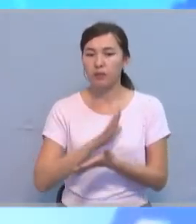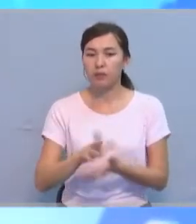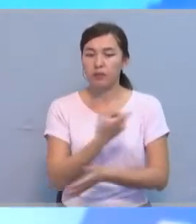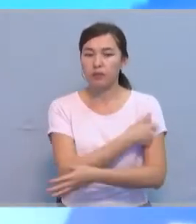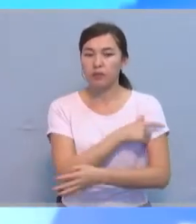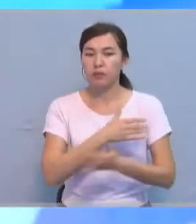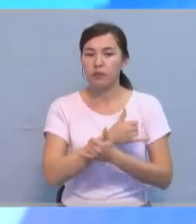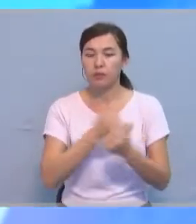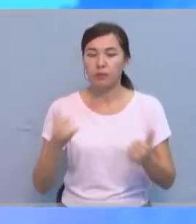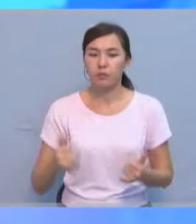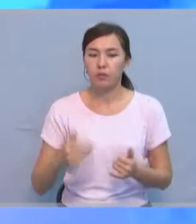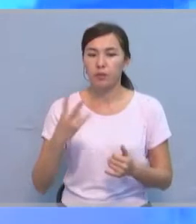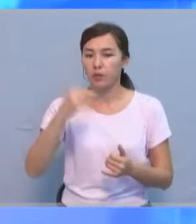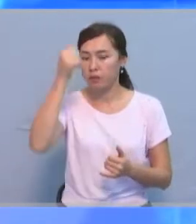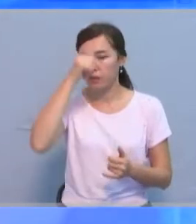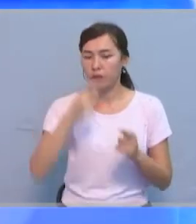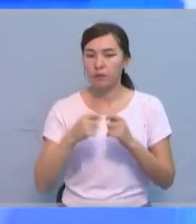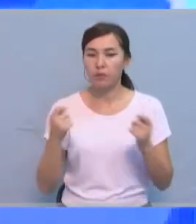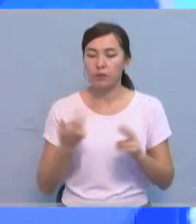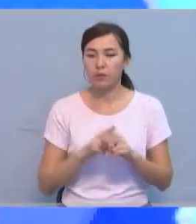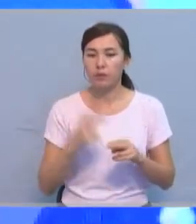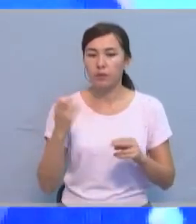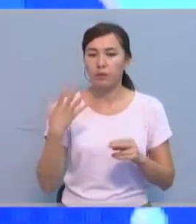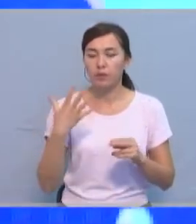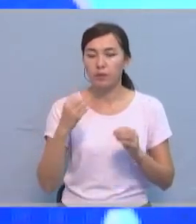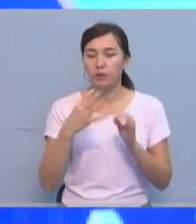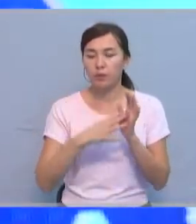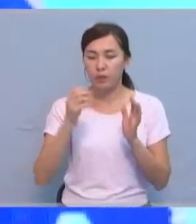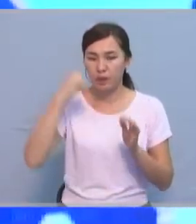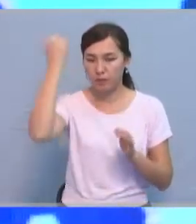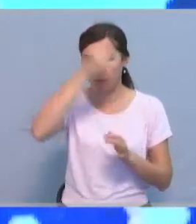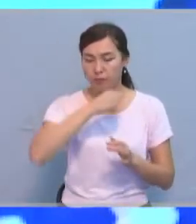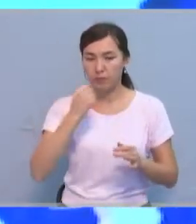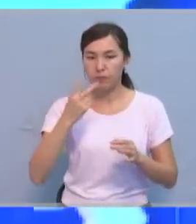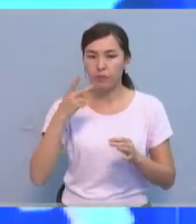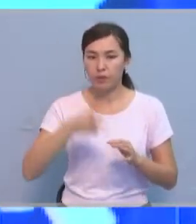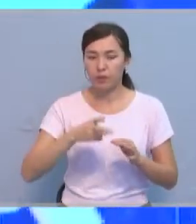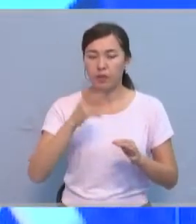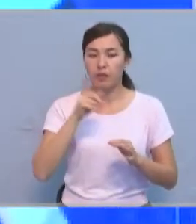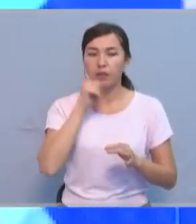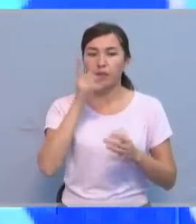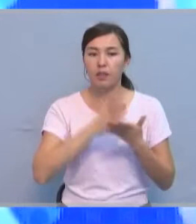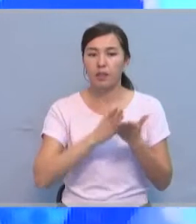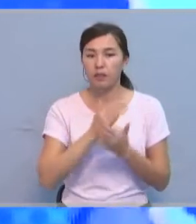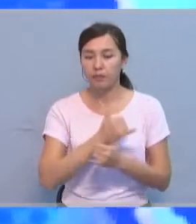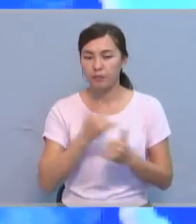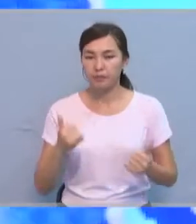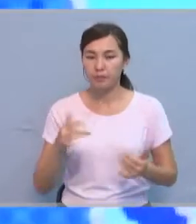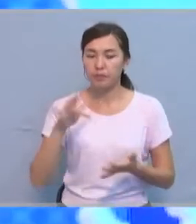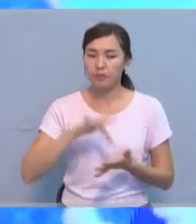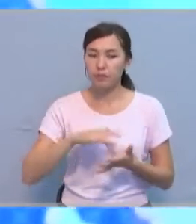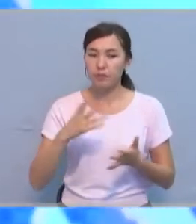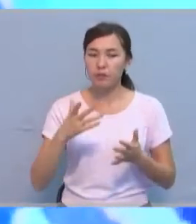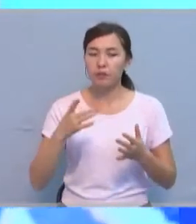медициналық көмек көрсетіледі. Екі ай бұрын ашылған мекеме 15 пен 19 жас аралығындағы 2000-нан аса жасқа қызмет еткен.